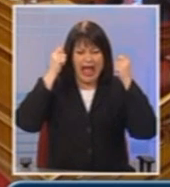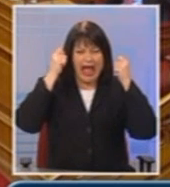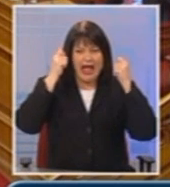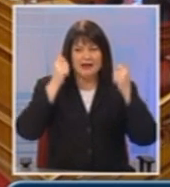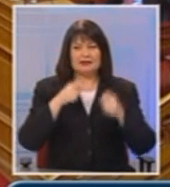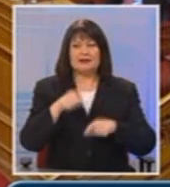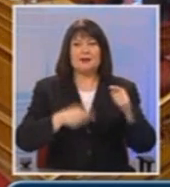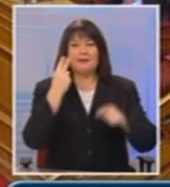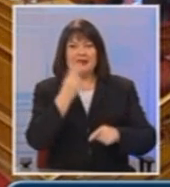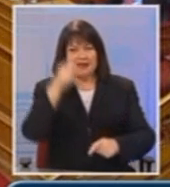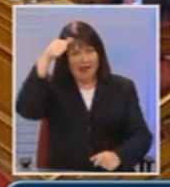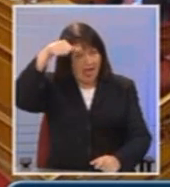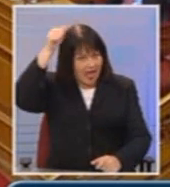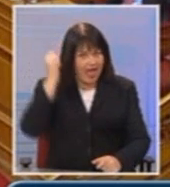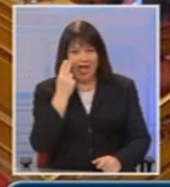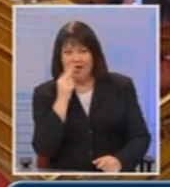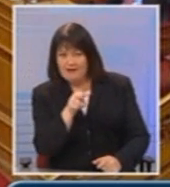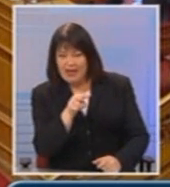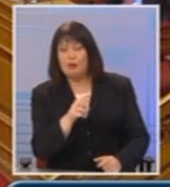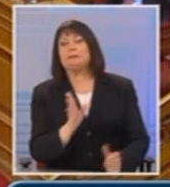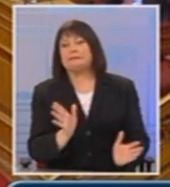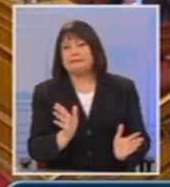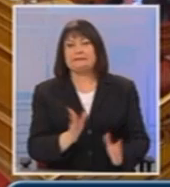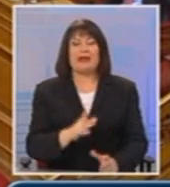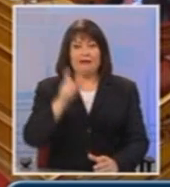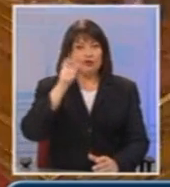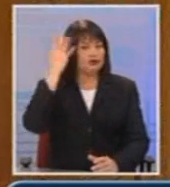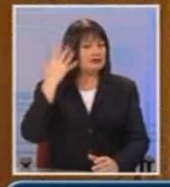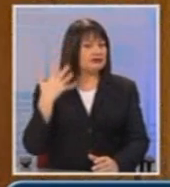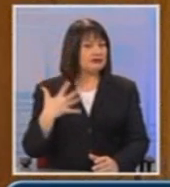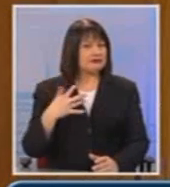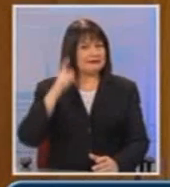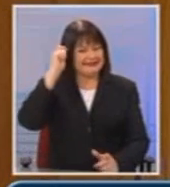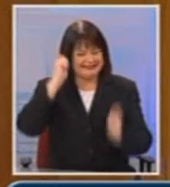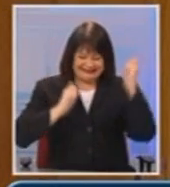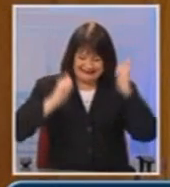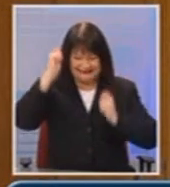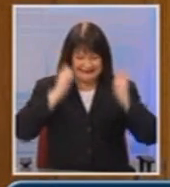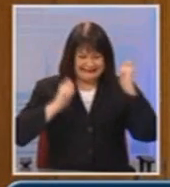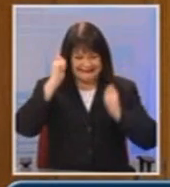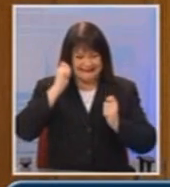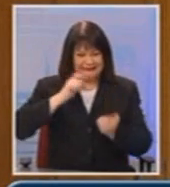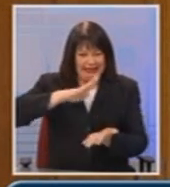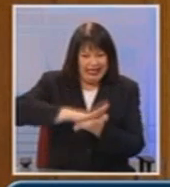πολλούς κάτω που δεν έχουν μαλλιά στην αίθουσα, σύμπτωση είναι, τραβώντας τα μαλλιά του κατάφερε να ξεκολλήσει από το